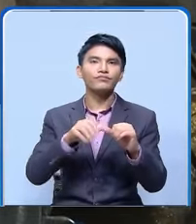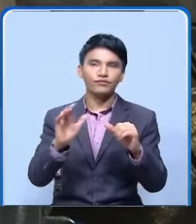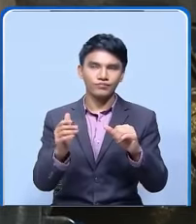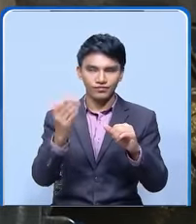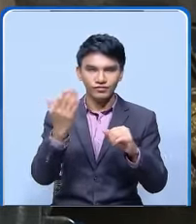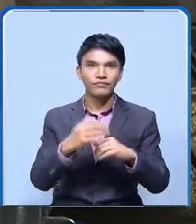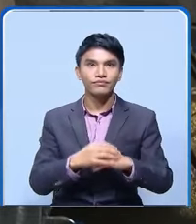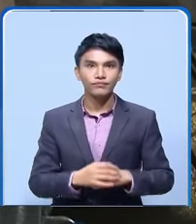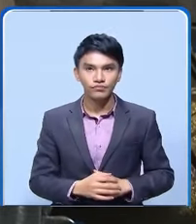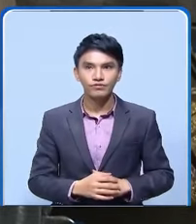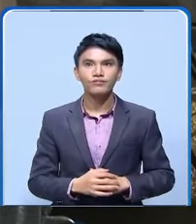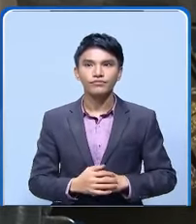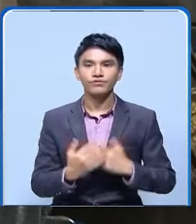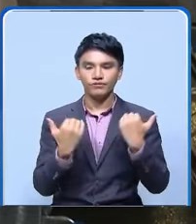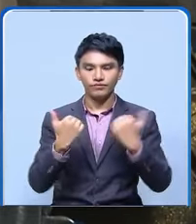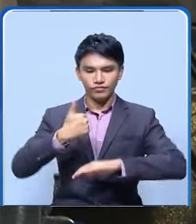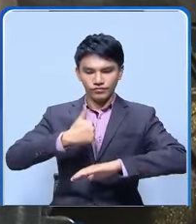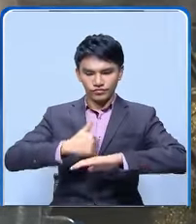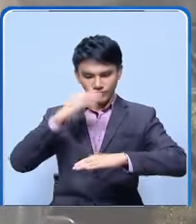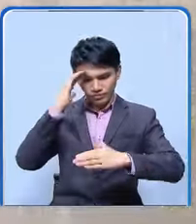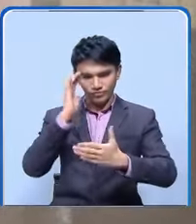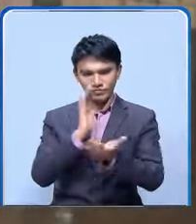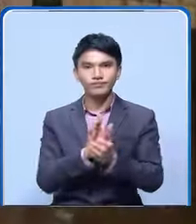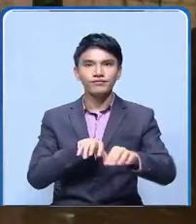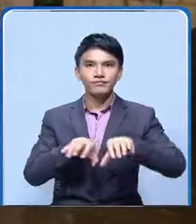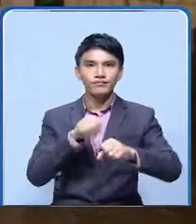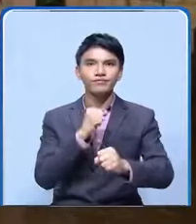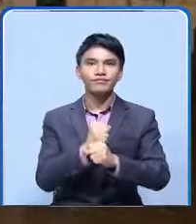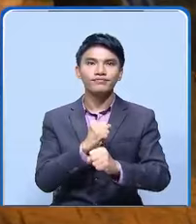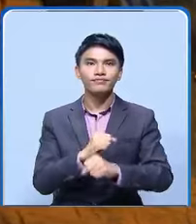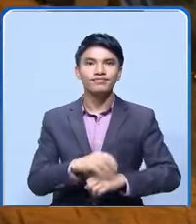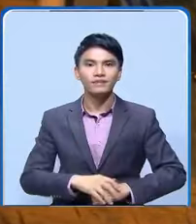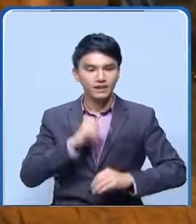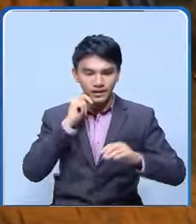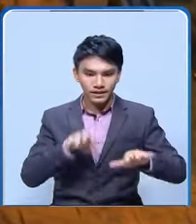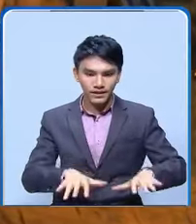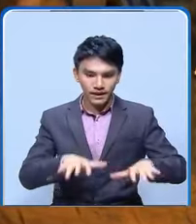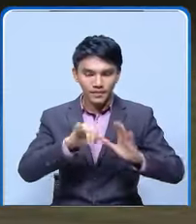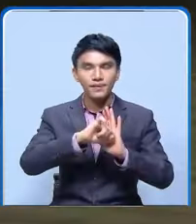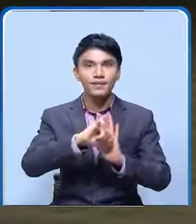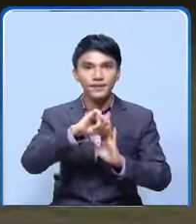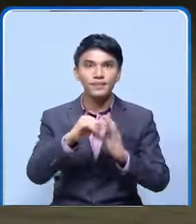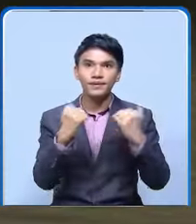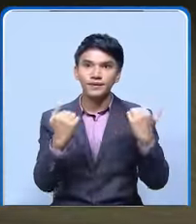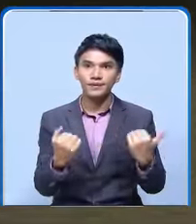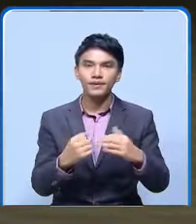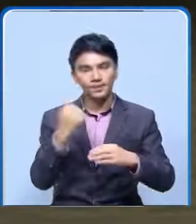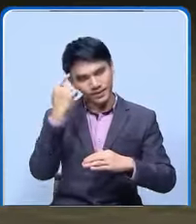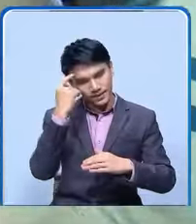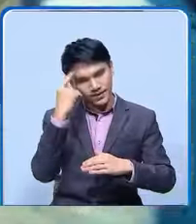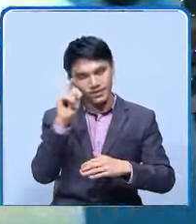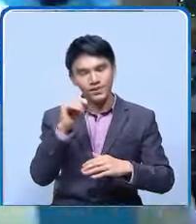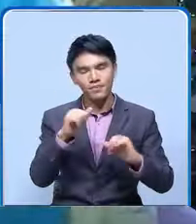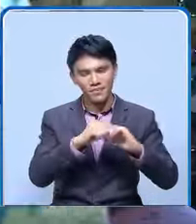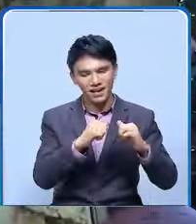ที่ภูมิกับแม่ปิงได้จัดไว้ให้ค่ะ ซึ่งน้ำท่วมใหญ่ของจังหวัดเชียงใหม่ในครั้งนี้คาดว่าจะสร้างความเสีย